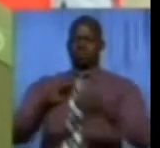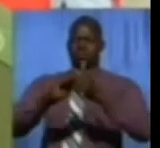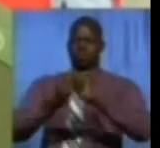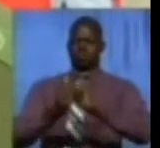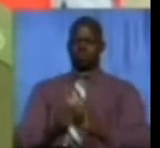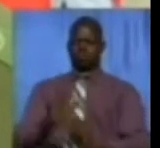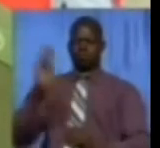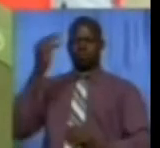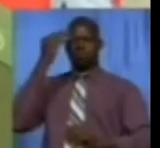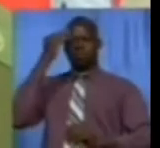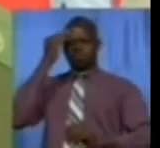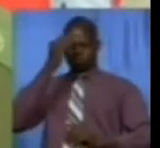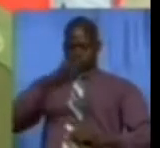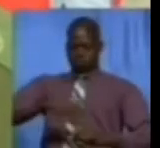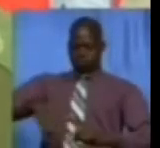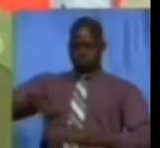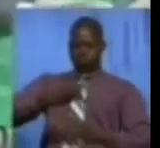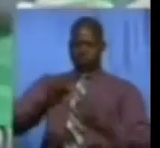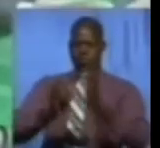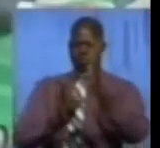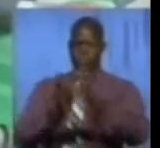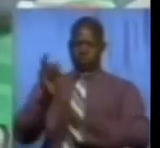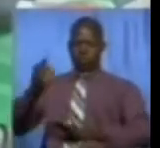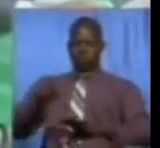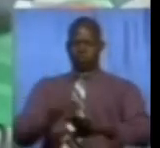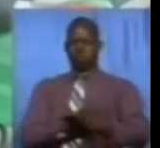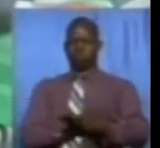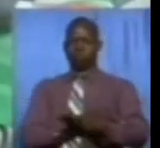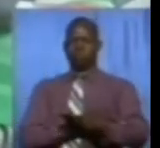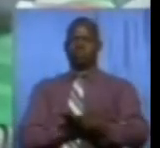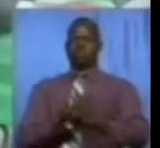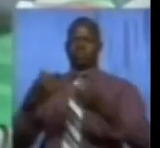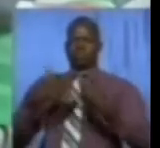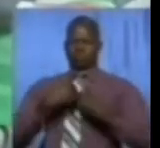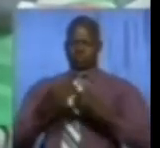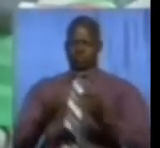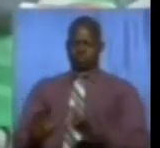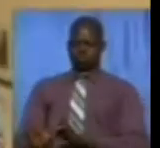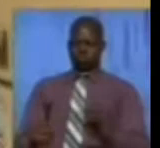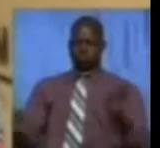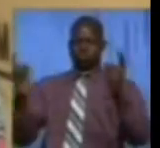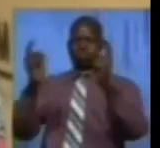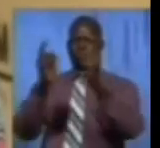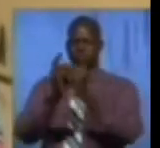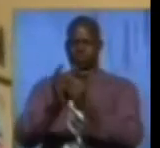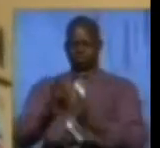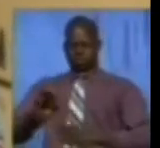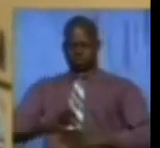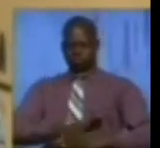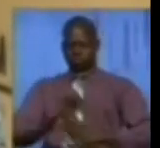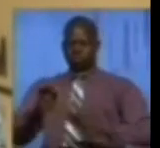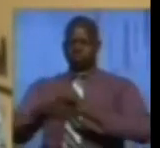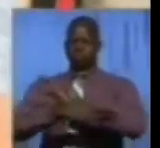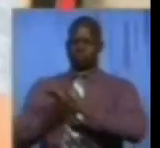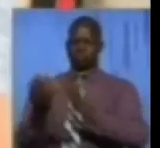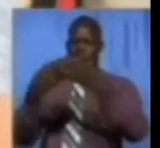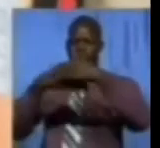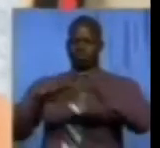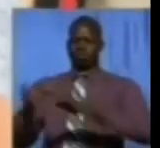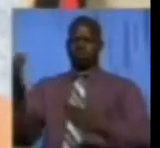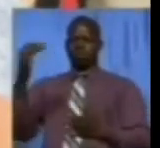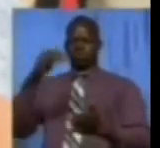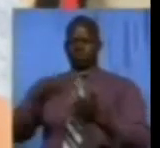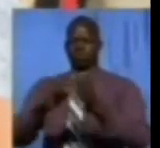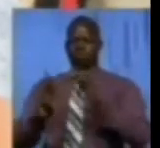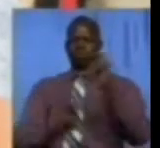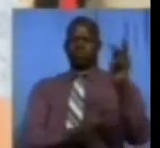ministère de l'environnement et du développement durable effectué des sessions de formation dans les régions pour impliquer davantage les